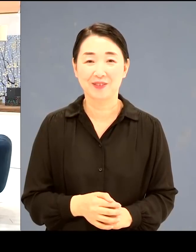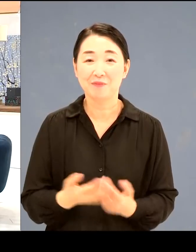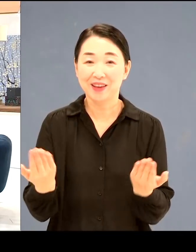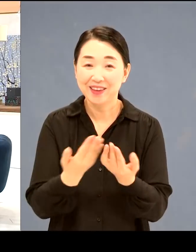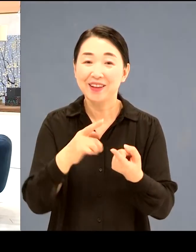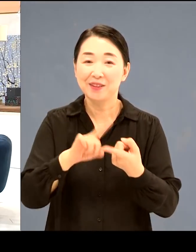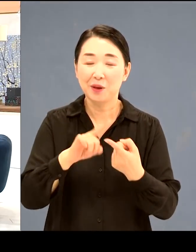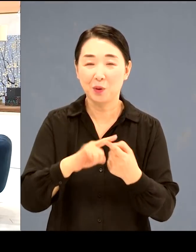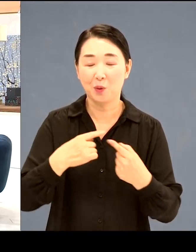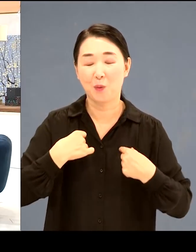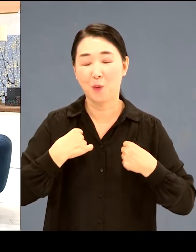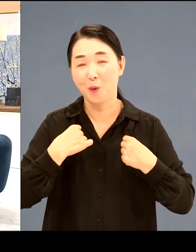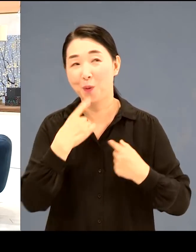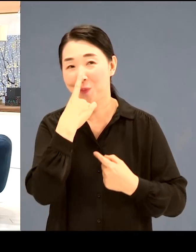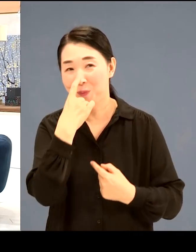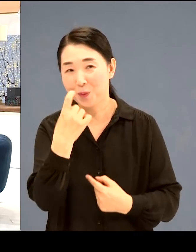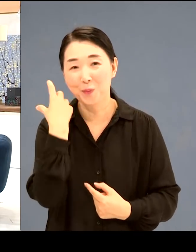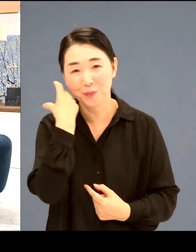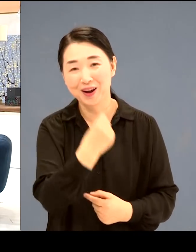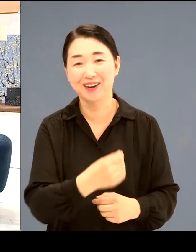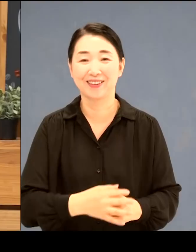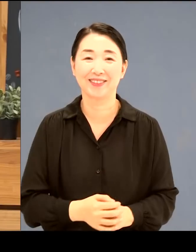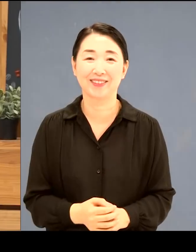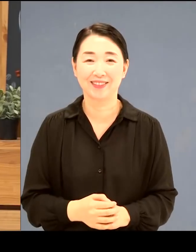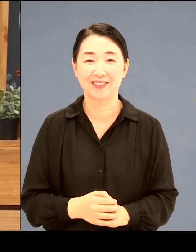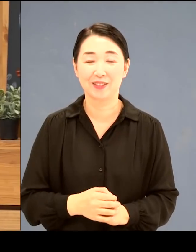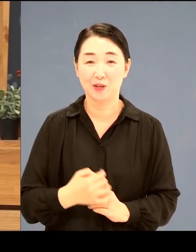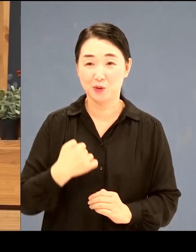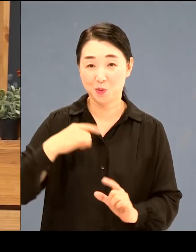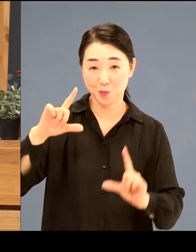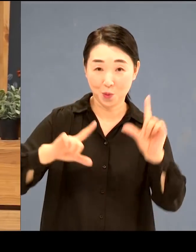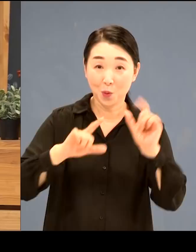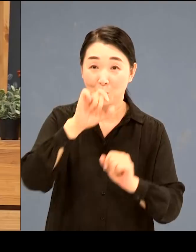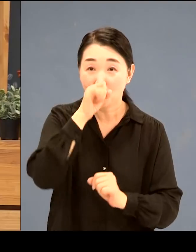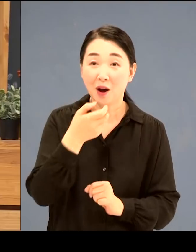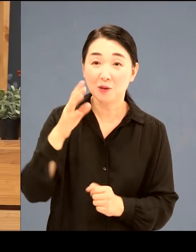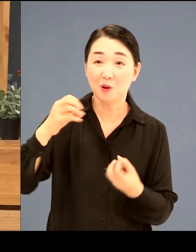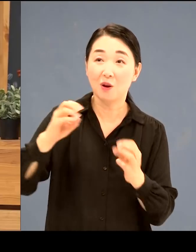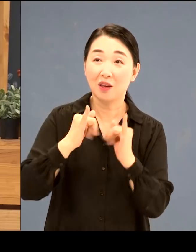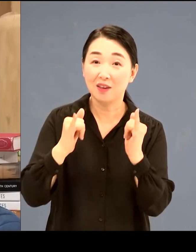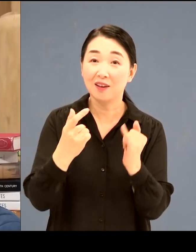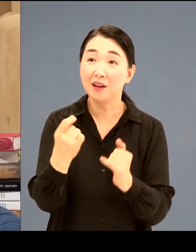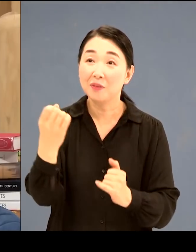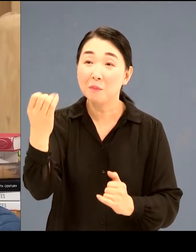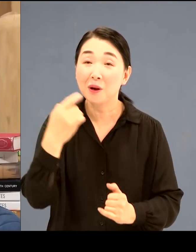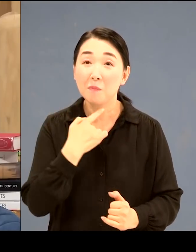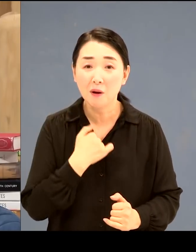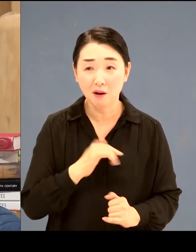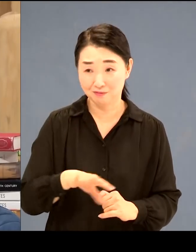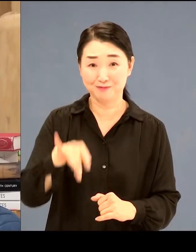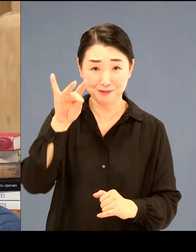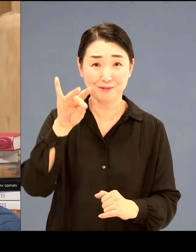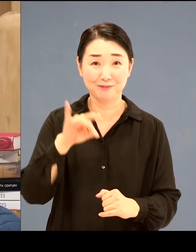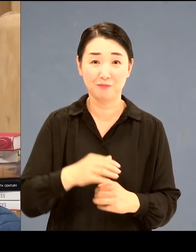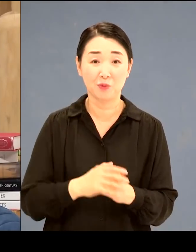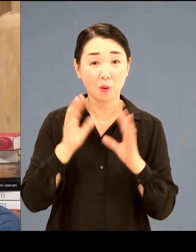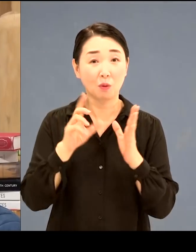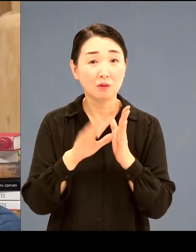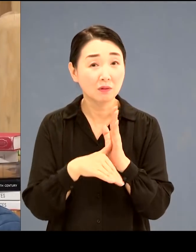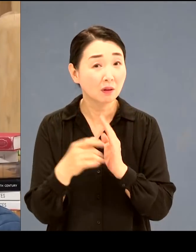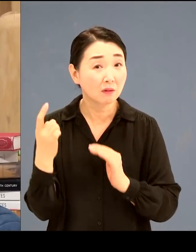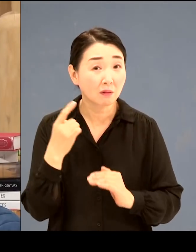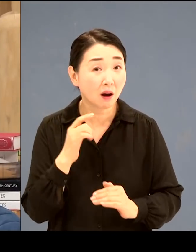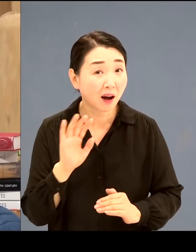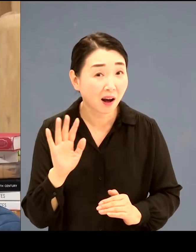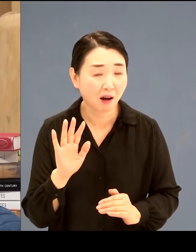네. 맞아요. 스타일리시하시네요. 근데 스타일도 좋으시지만 이렇게 연예인 같다는 얘기도 많이 들으셨을 것 같아서. 아니, 처음 들었어요. 어린 시절에.